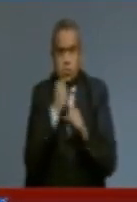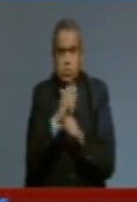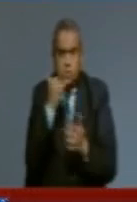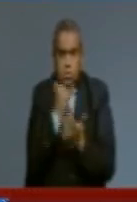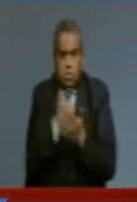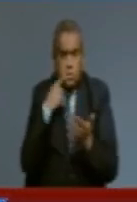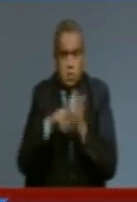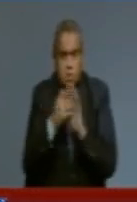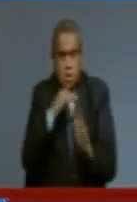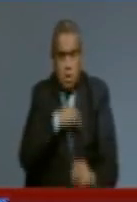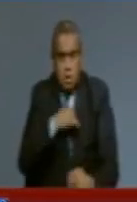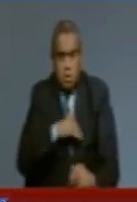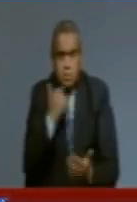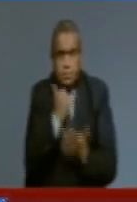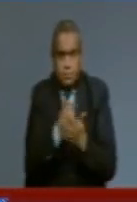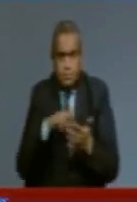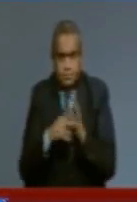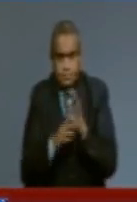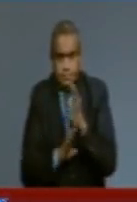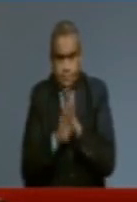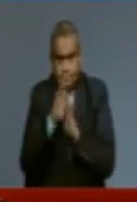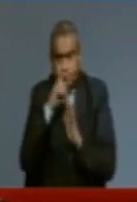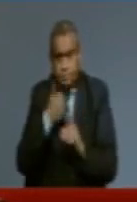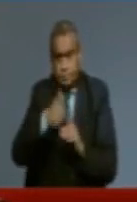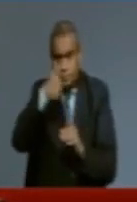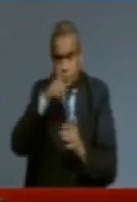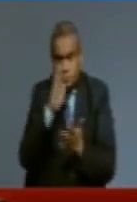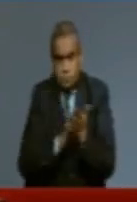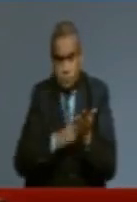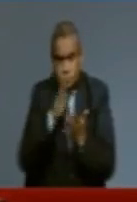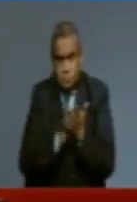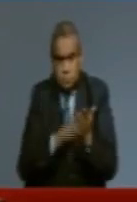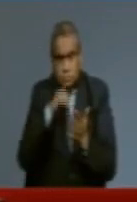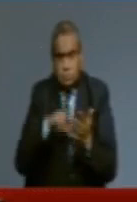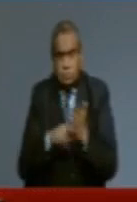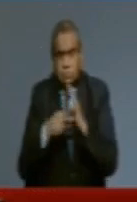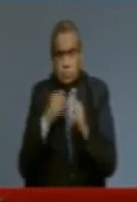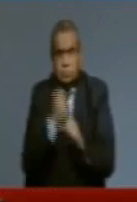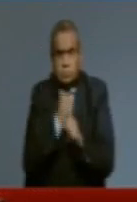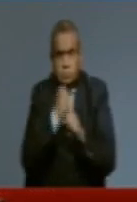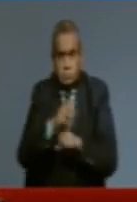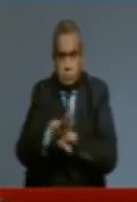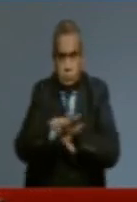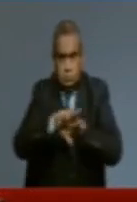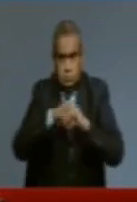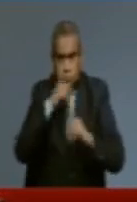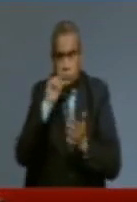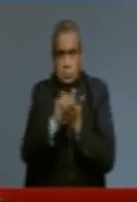الروحي البالغ الخطورة الذي يتم تشكيله بجهود البلدان